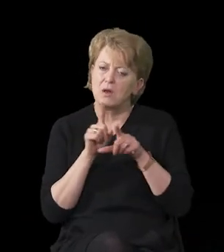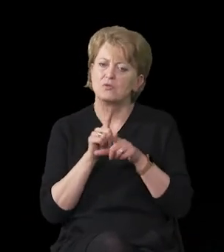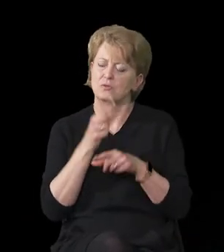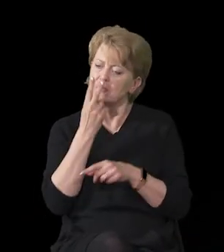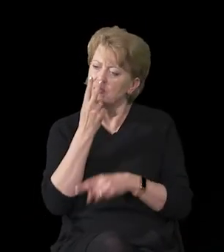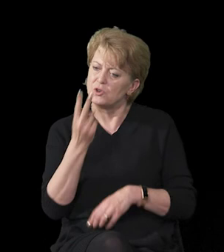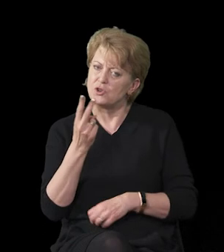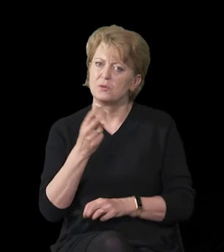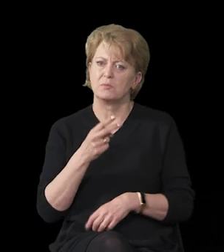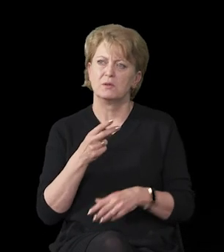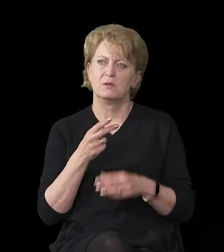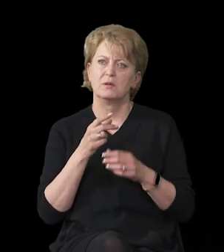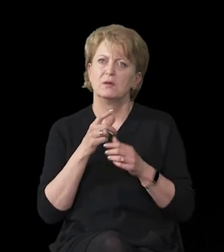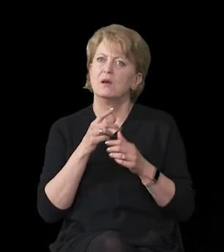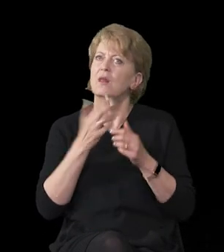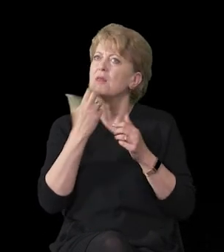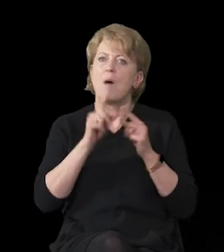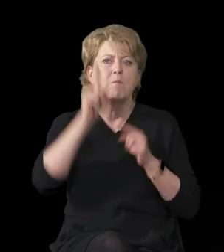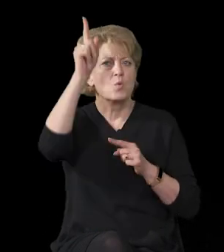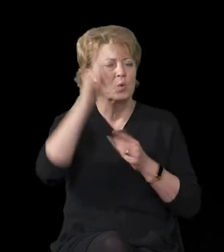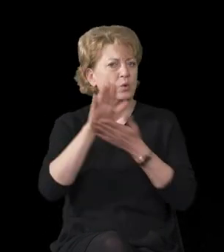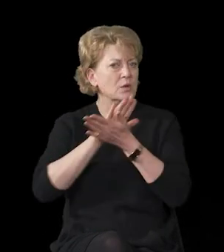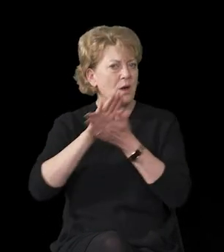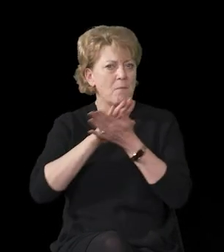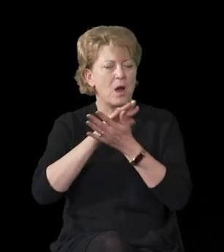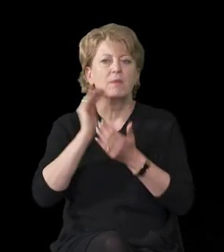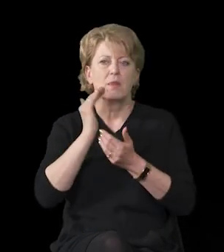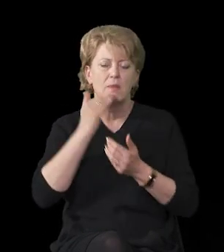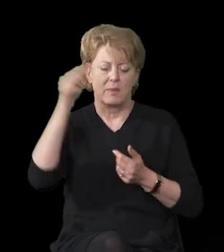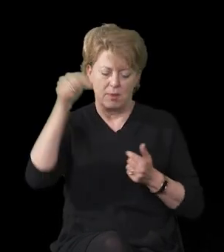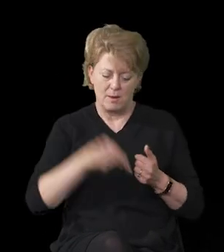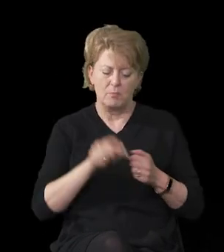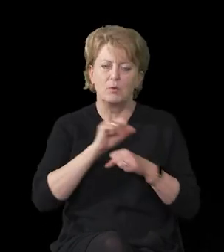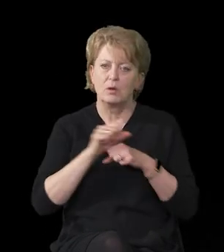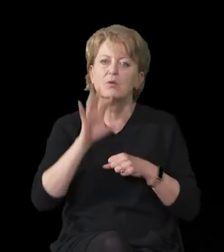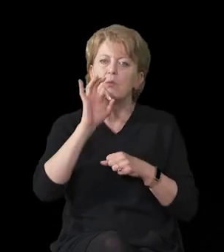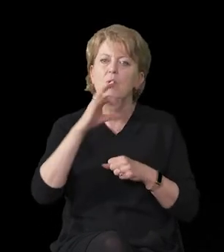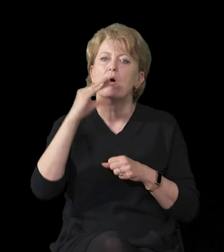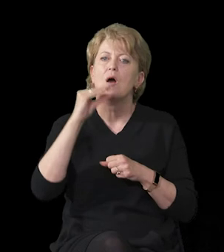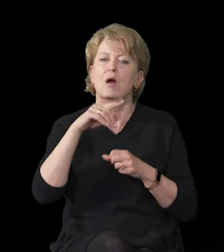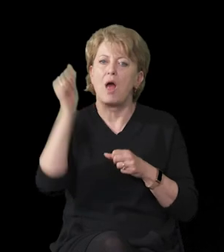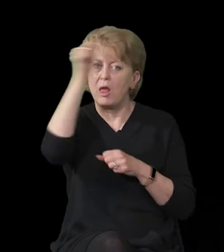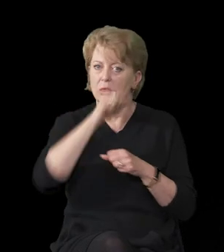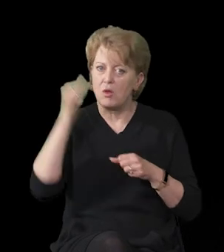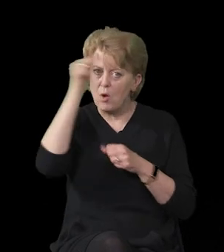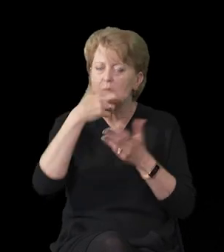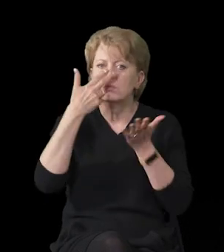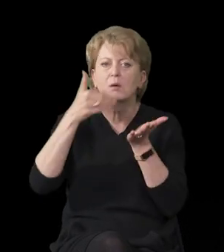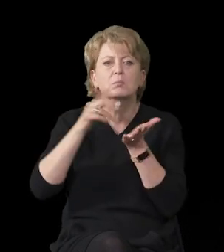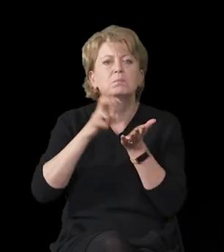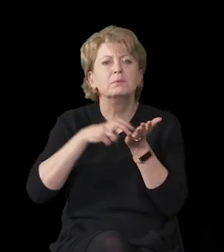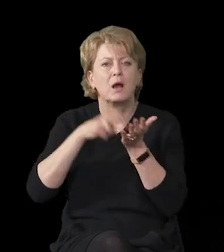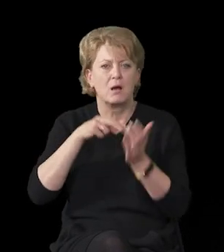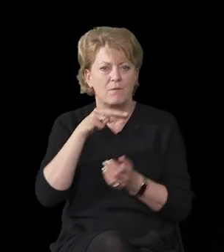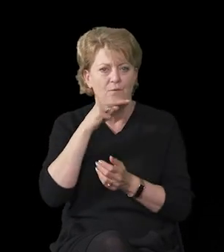nie zobaczymy na północy. W całej Etiopii jest deficyt wody, ale w zasadzie tylko na południu mamy